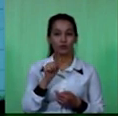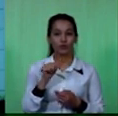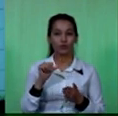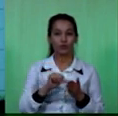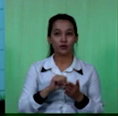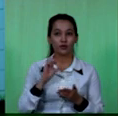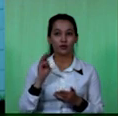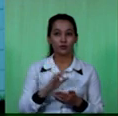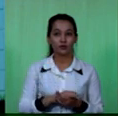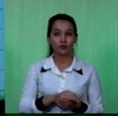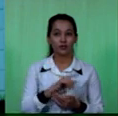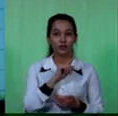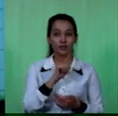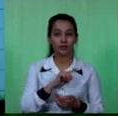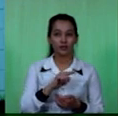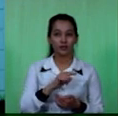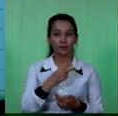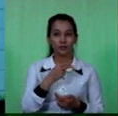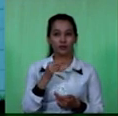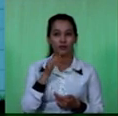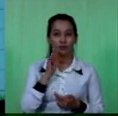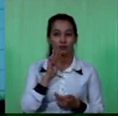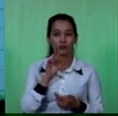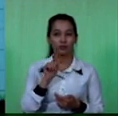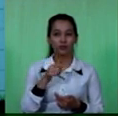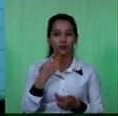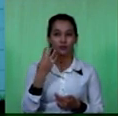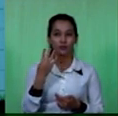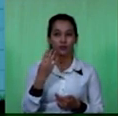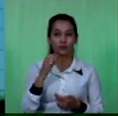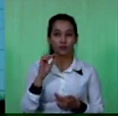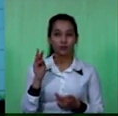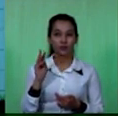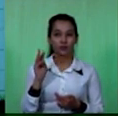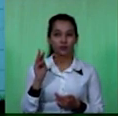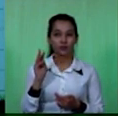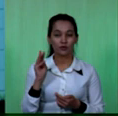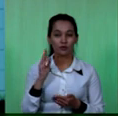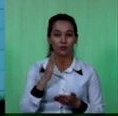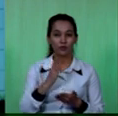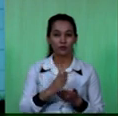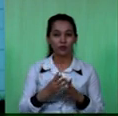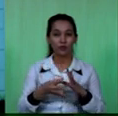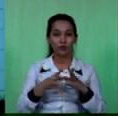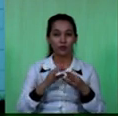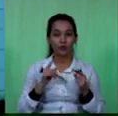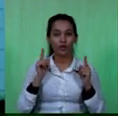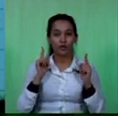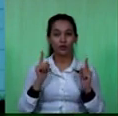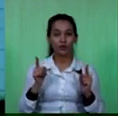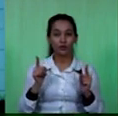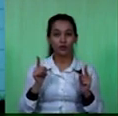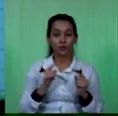5.6 santimetr, Z barobar 4.4 santimetr bo'lganda jami kesma